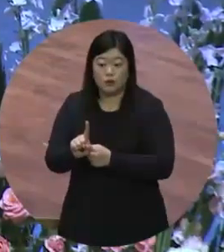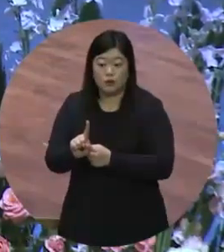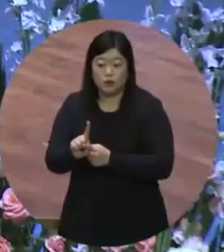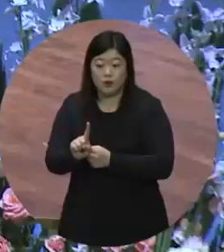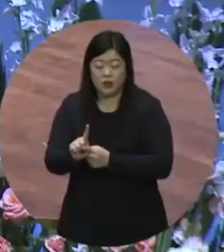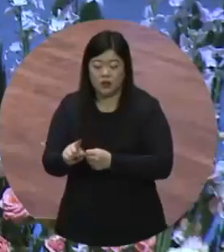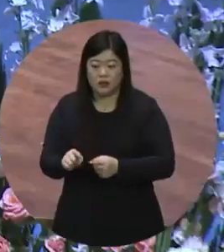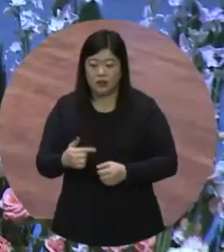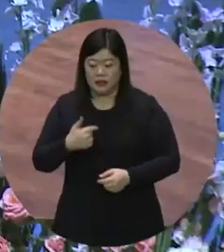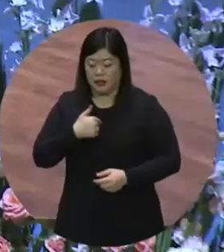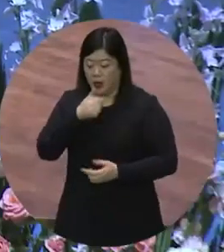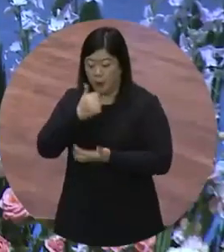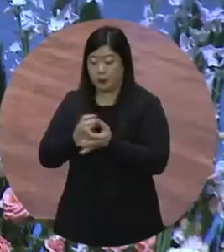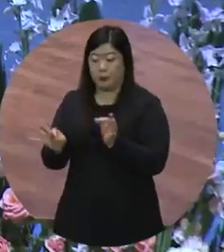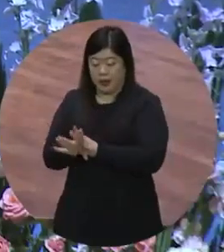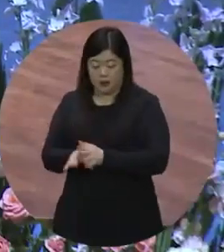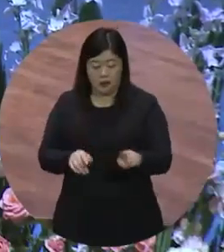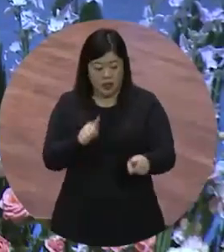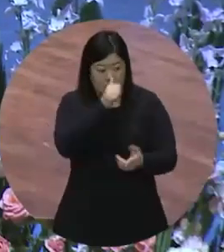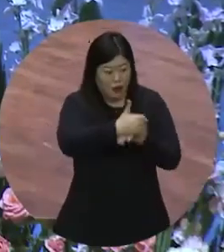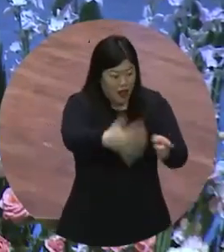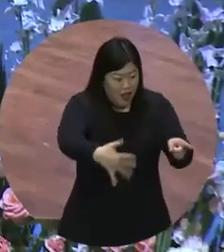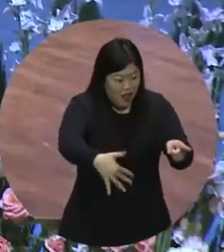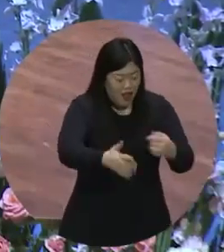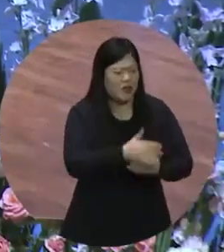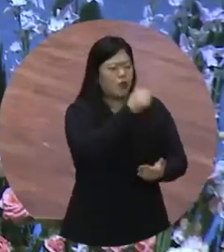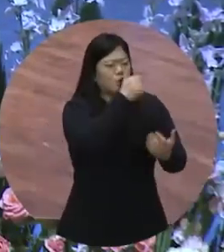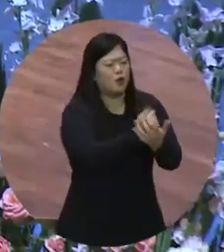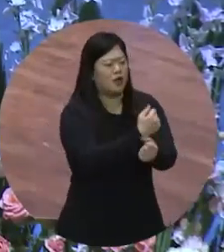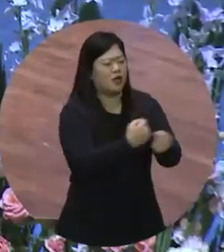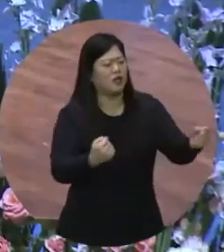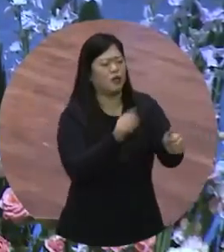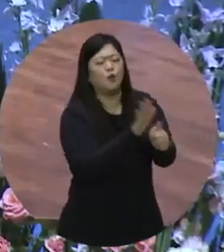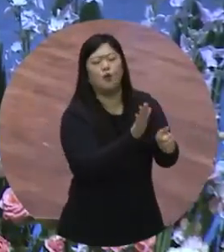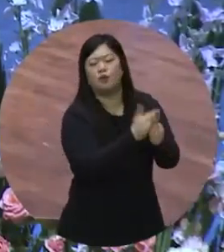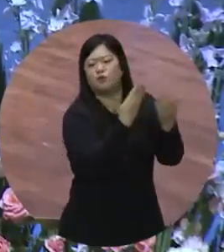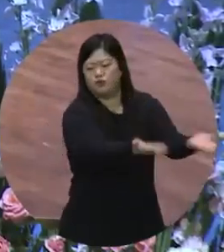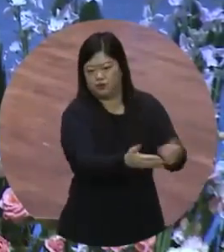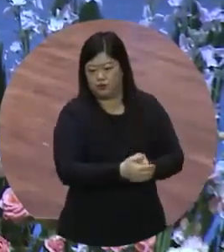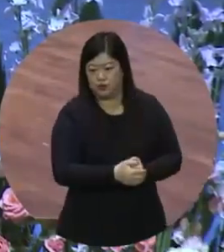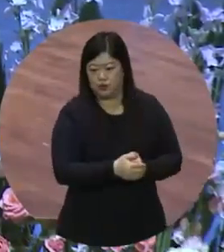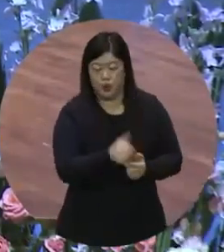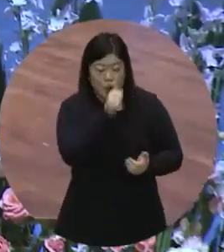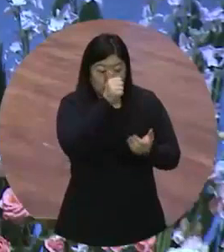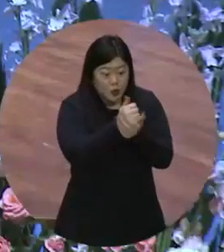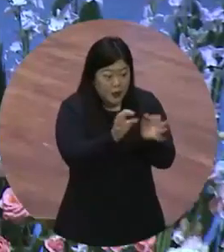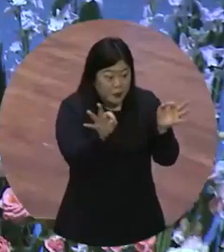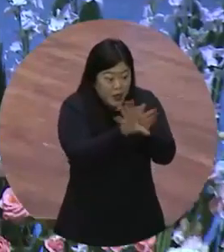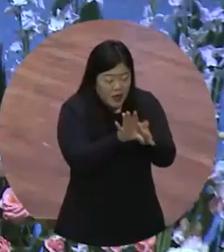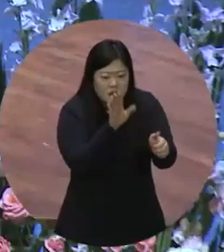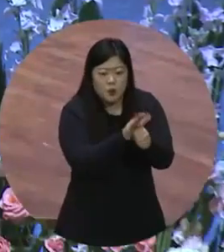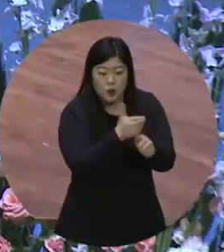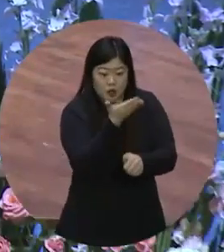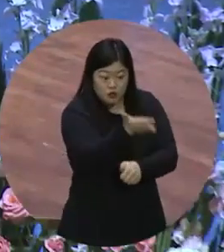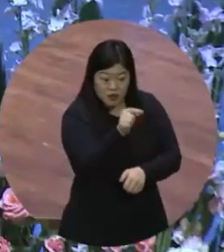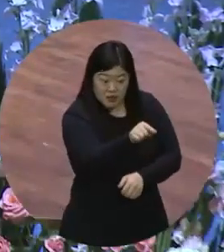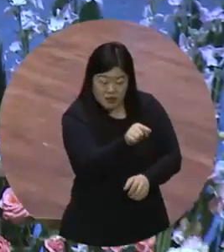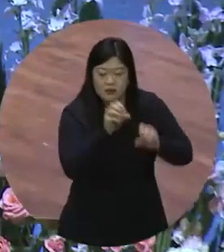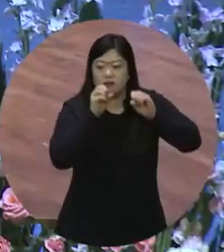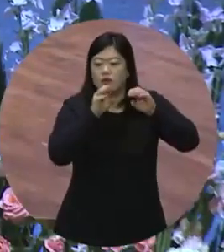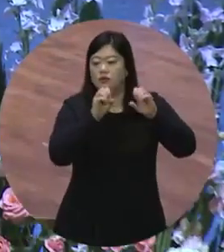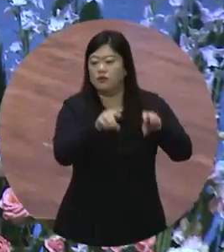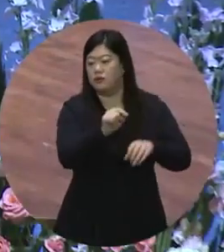거예요. 선교 거창한 거 아니에요. 그 사람이 한 사람 한 사람 죄 문제 해결해 주는 게 선교예요.